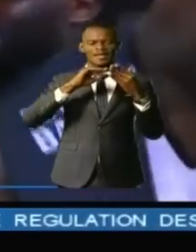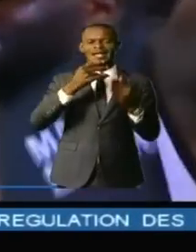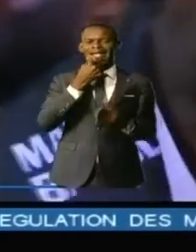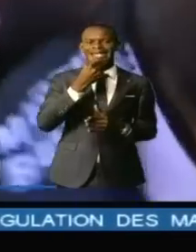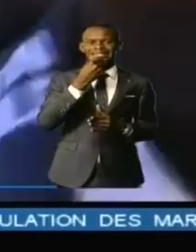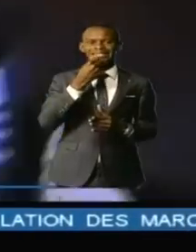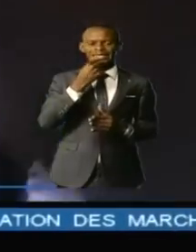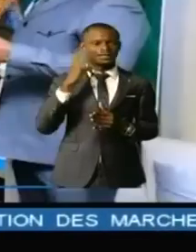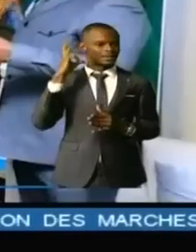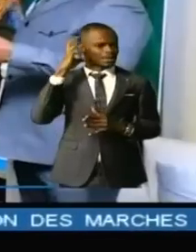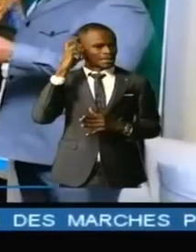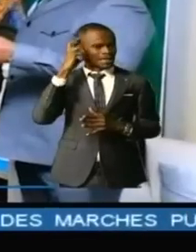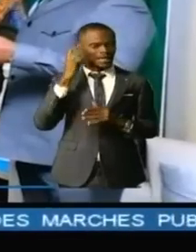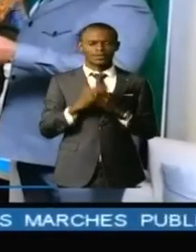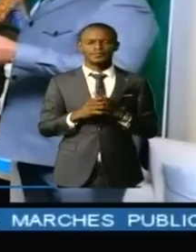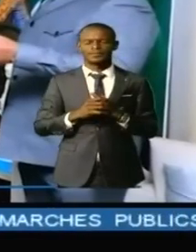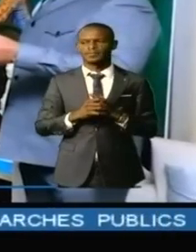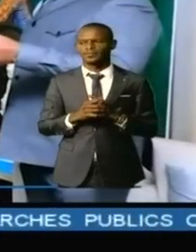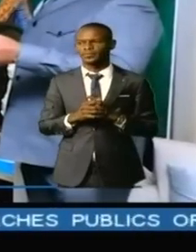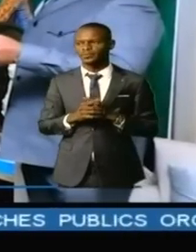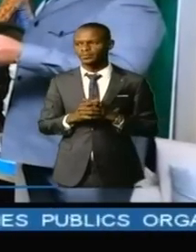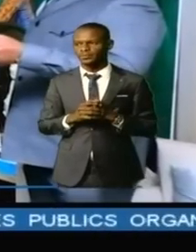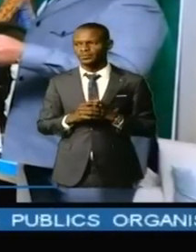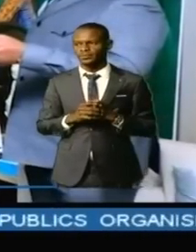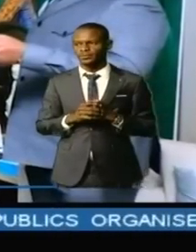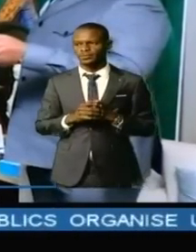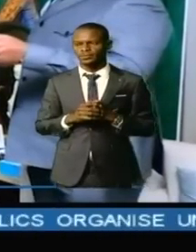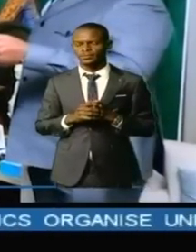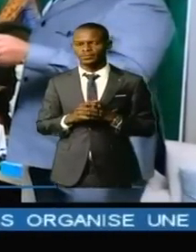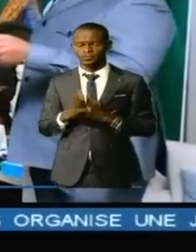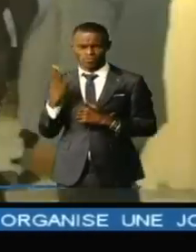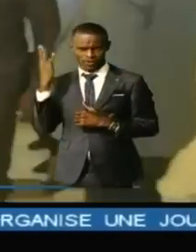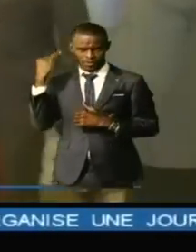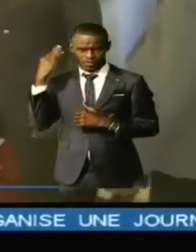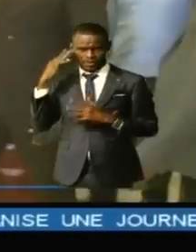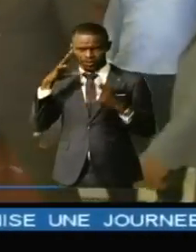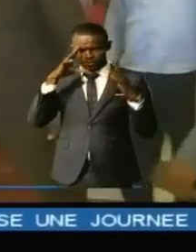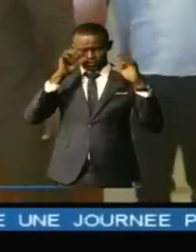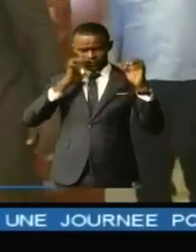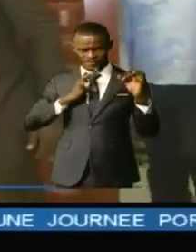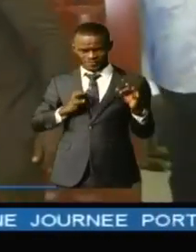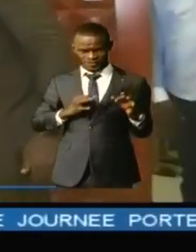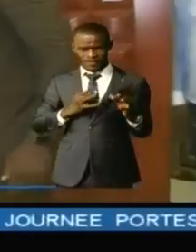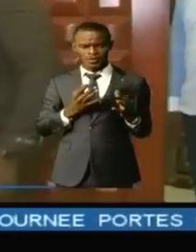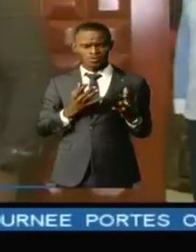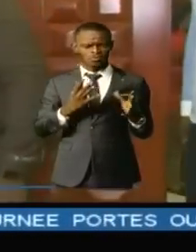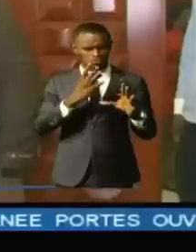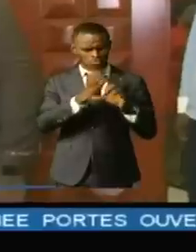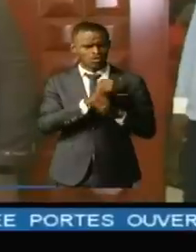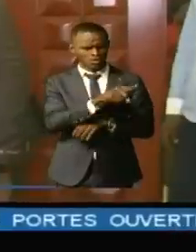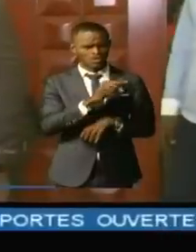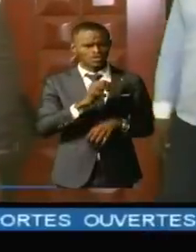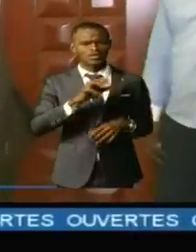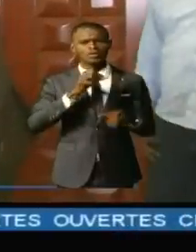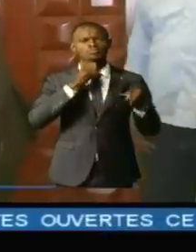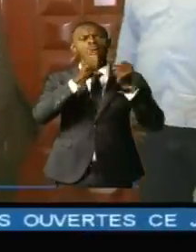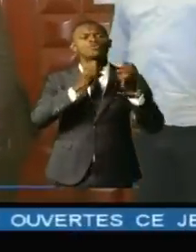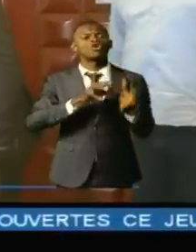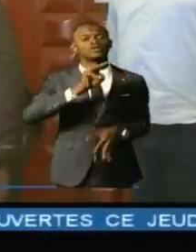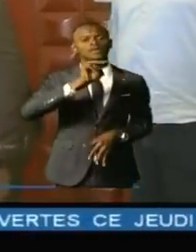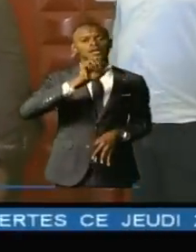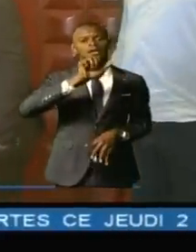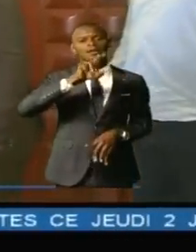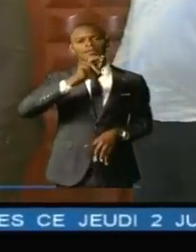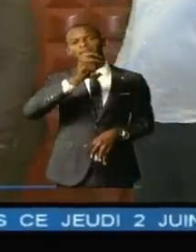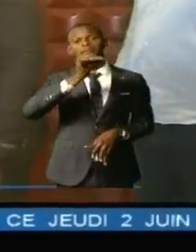Après être reçu par le président de la République, Félix-Antoine Tshisekedi, le boxeur Martin Bacolé vient de présenter au